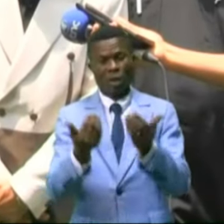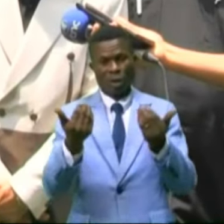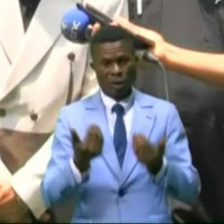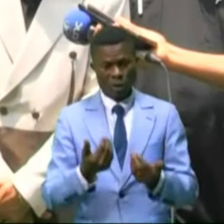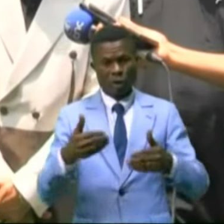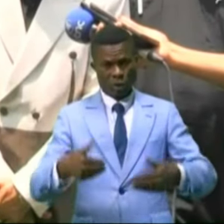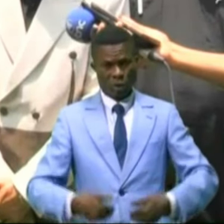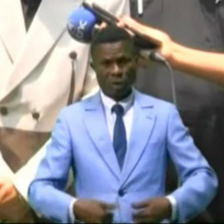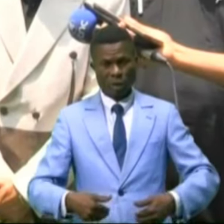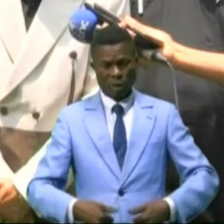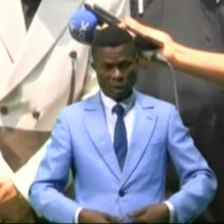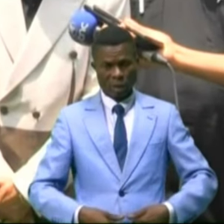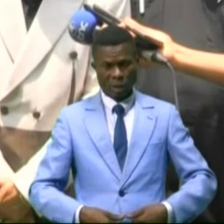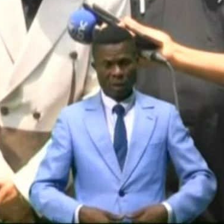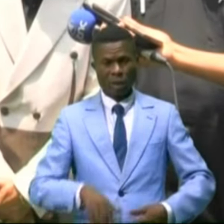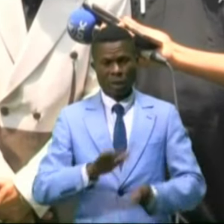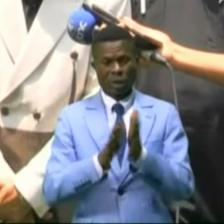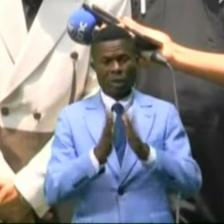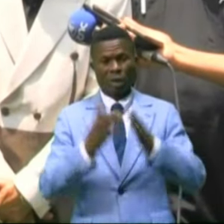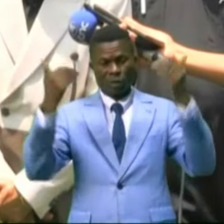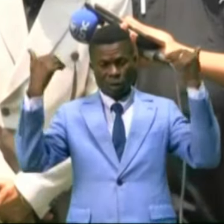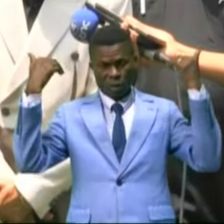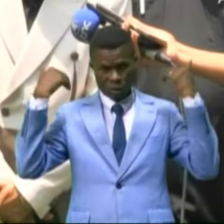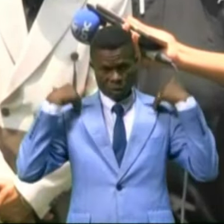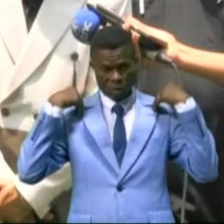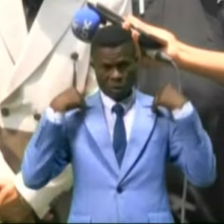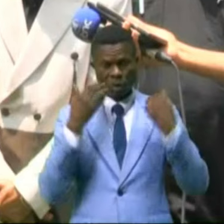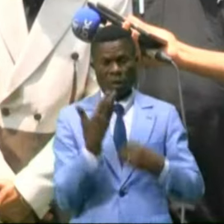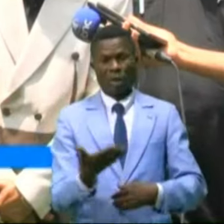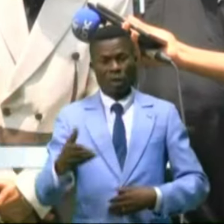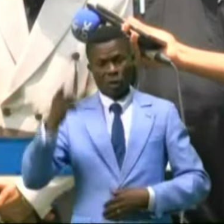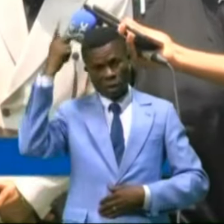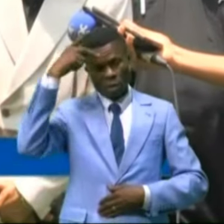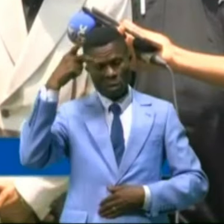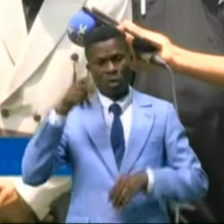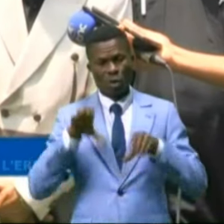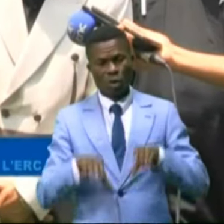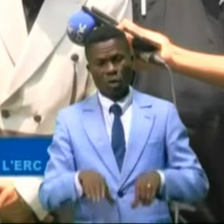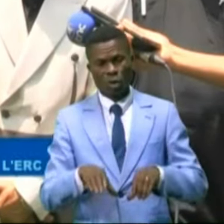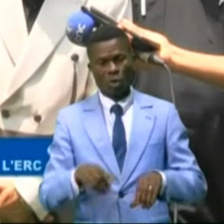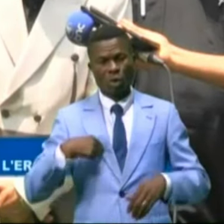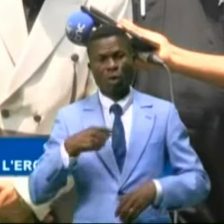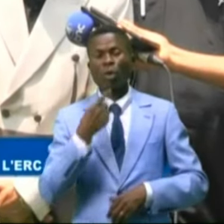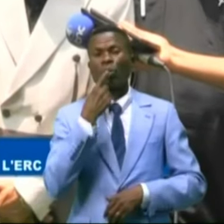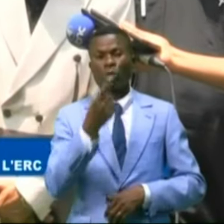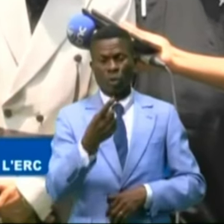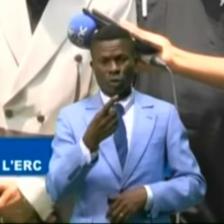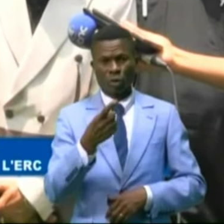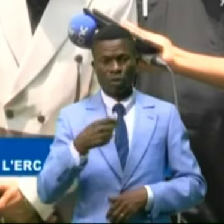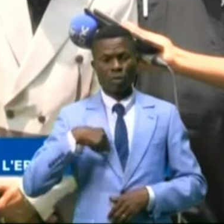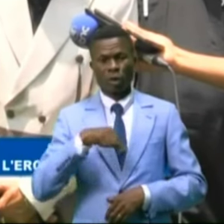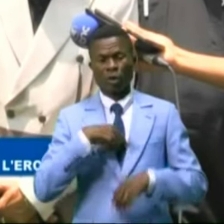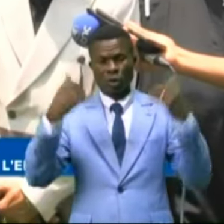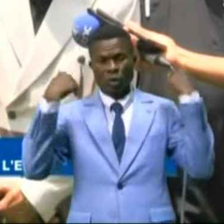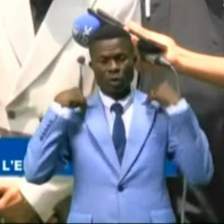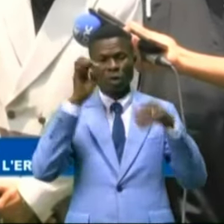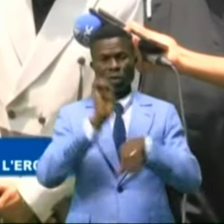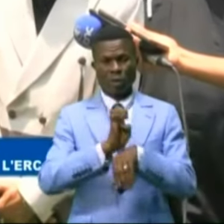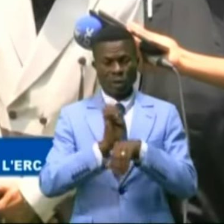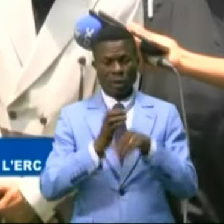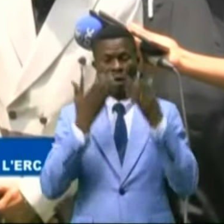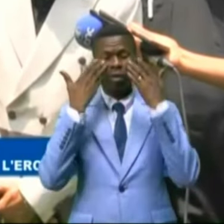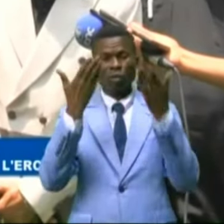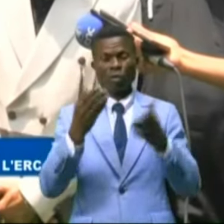que les jeunes prennent les commandes de la chose politique dans son pays et nous disons là nous comme confession religieuse